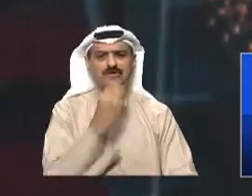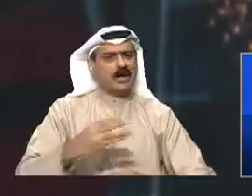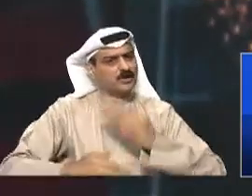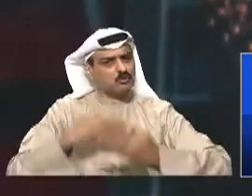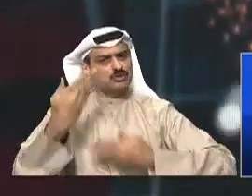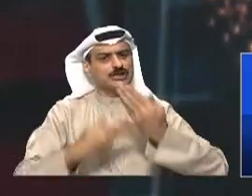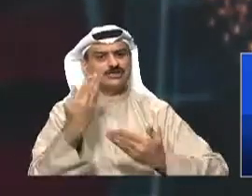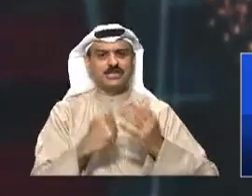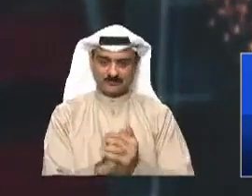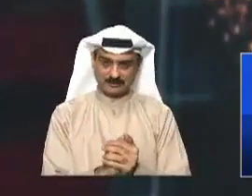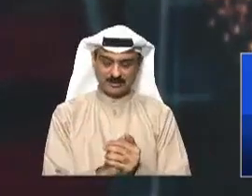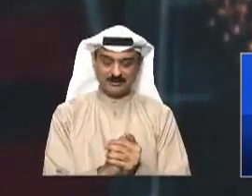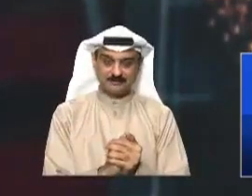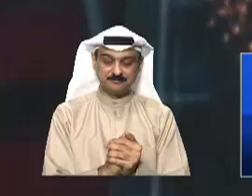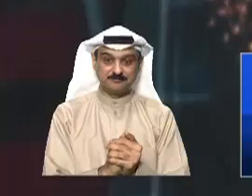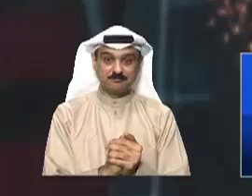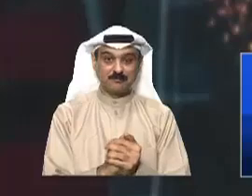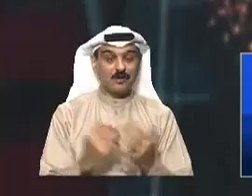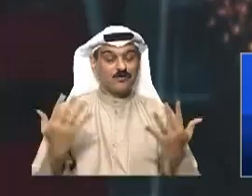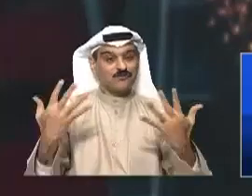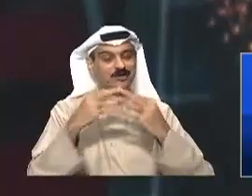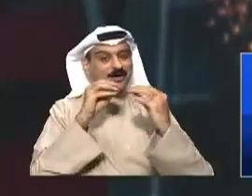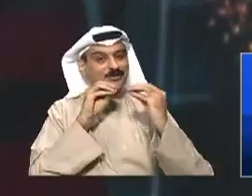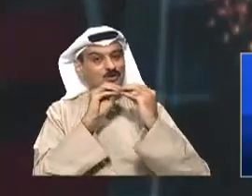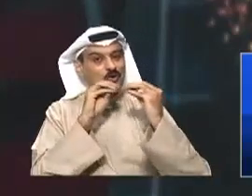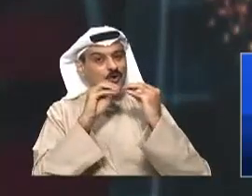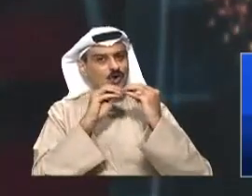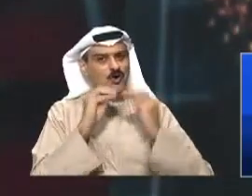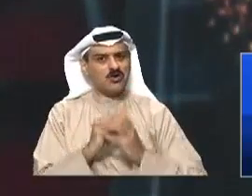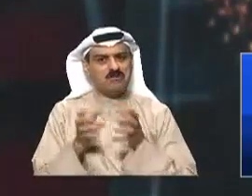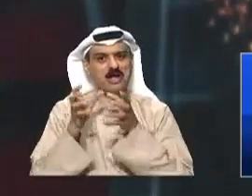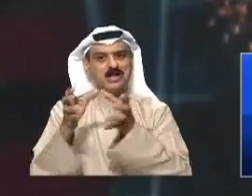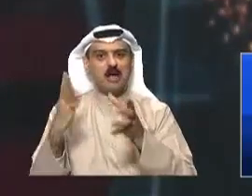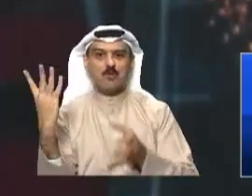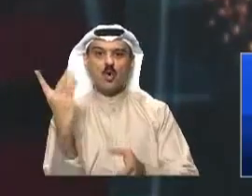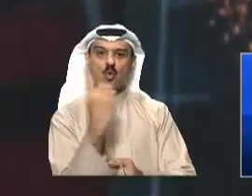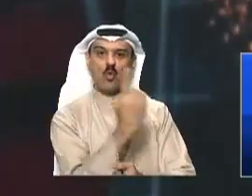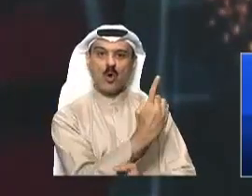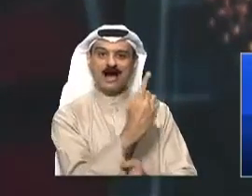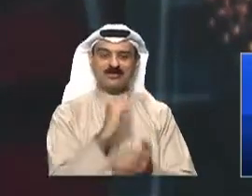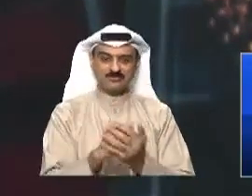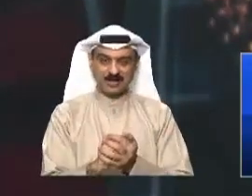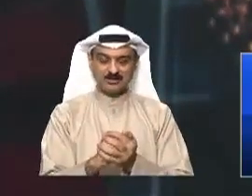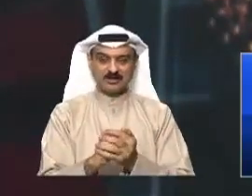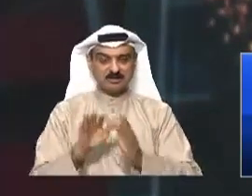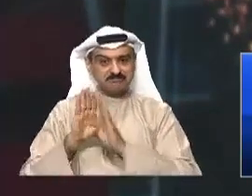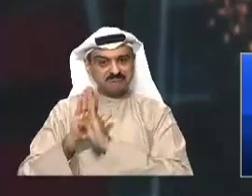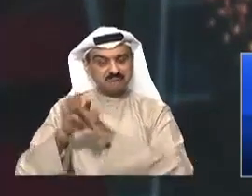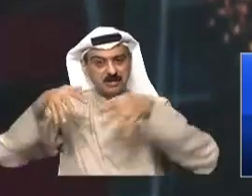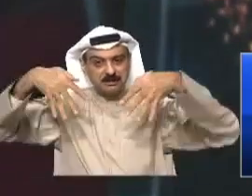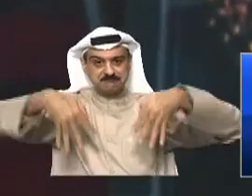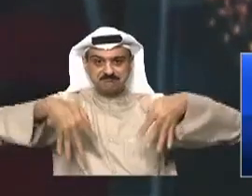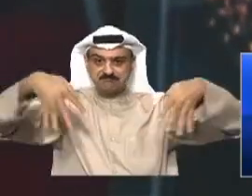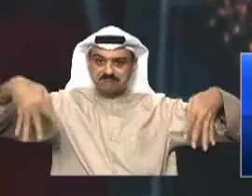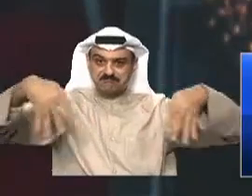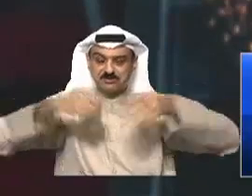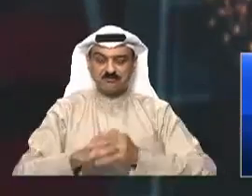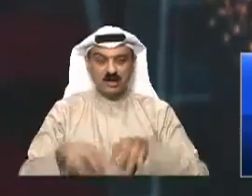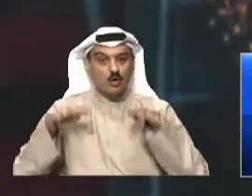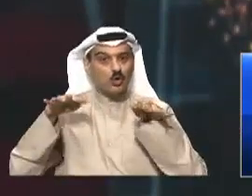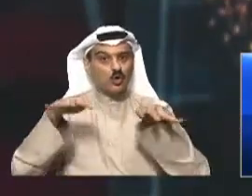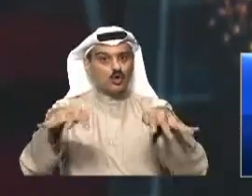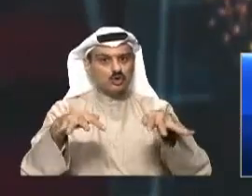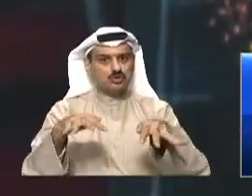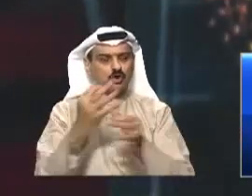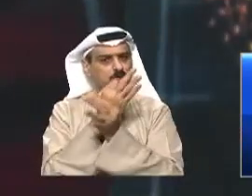طبعا الألفة الحقيقية، شفنا الفريق يلعب كوحدة واحدة سواء في الجانب الدفاعي وأيضا في الجانب الهجومي.